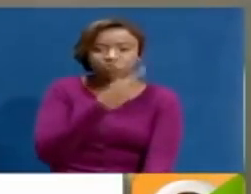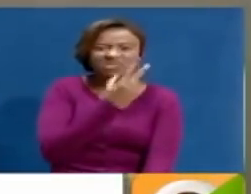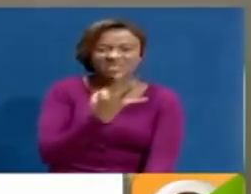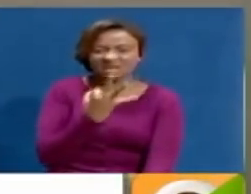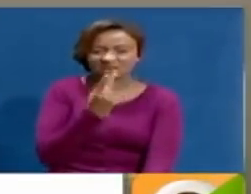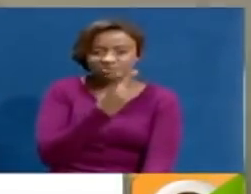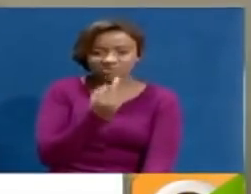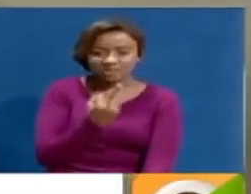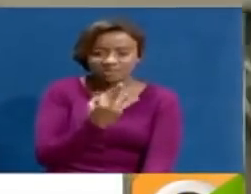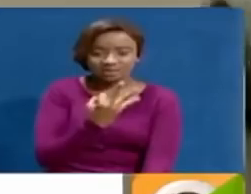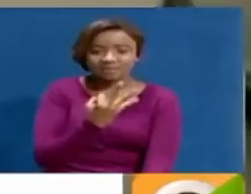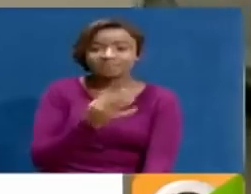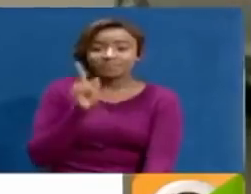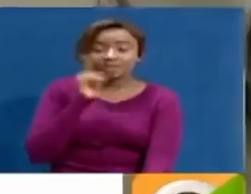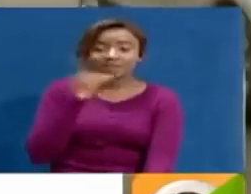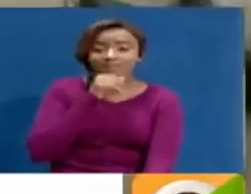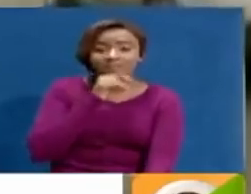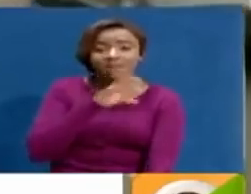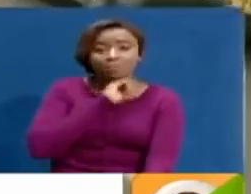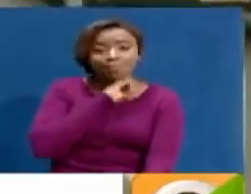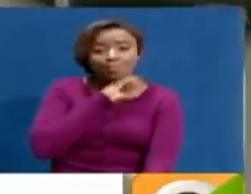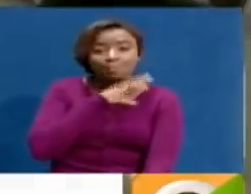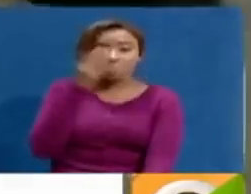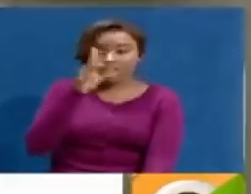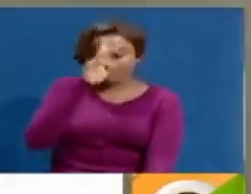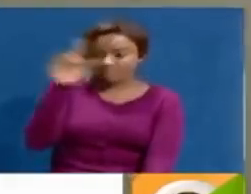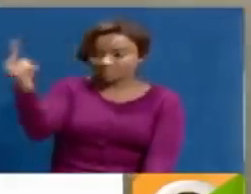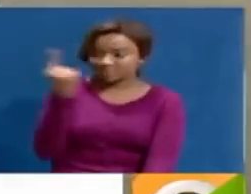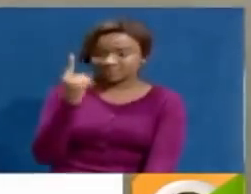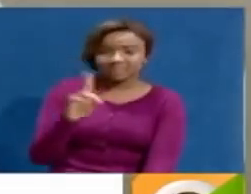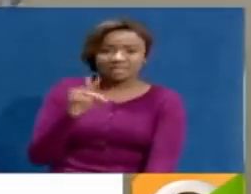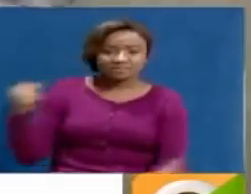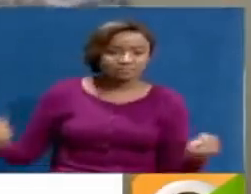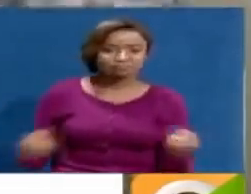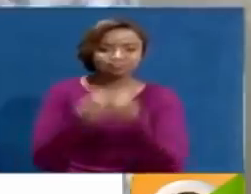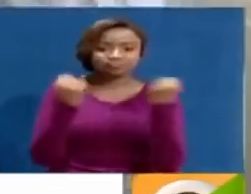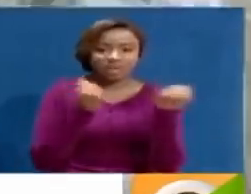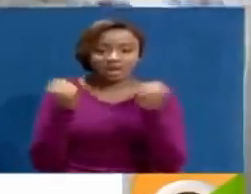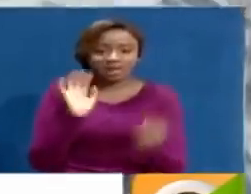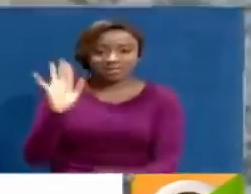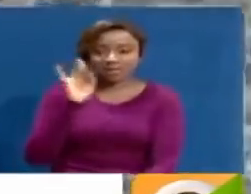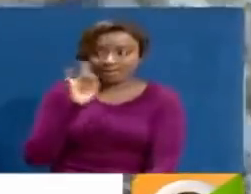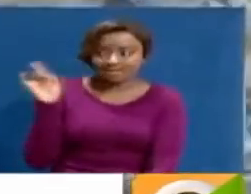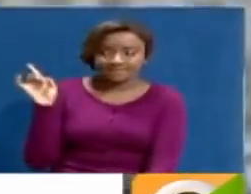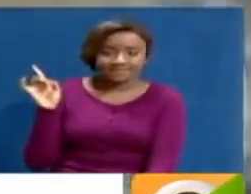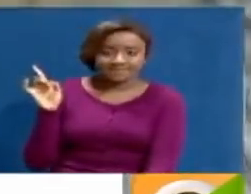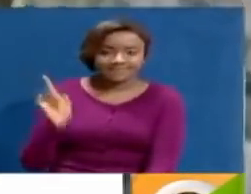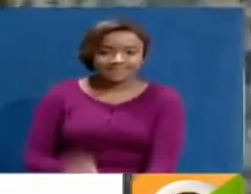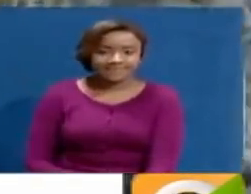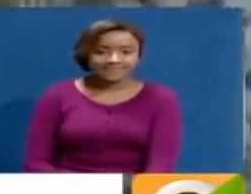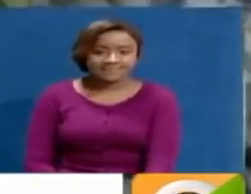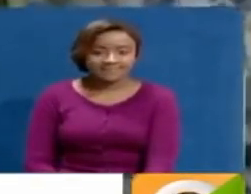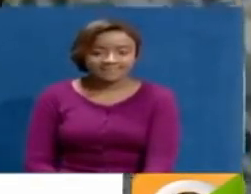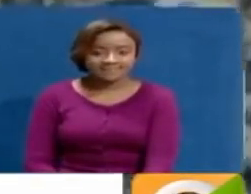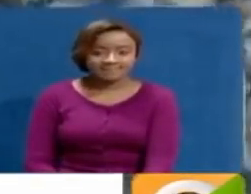Mzee huyu kwa jina Francis alikuwa akilalamika baada ya polisi huyu kudaiwa kugonga gari lake. Hebu kuja uchukue hiyo picha uone bila anagonga